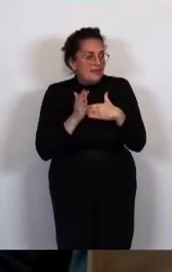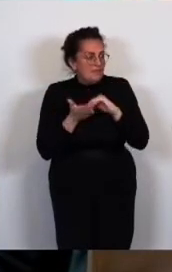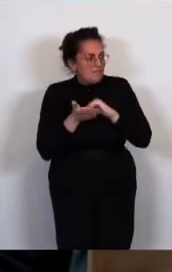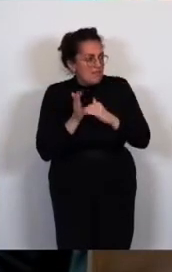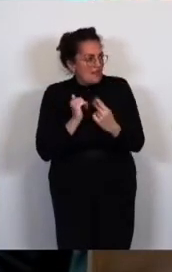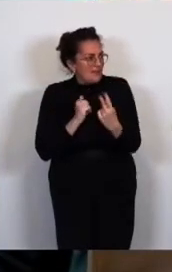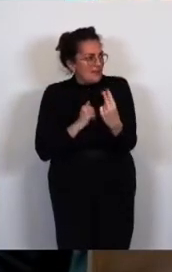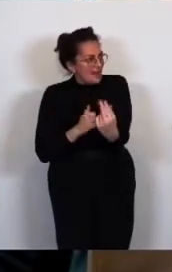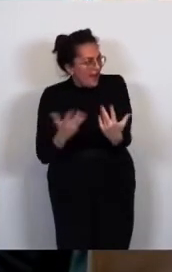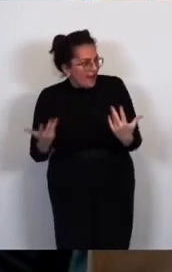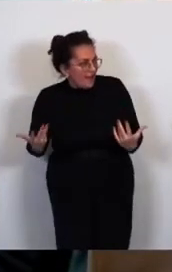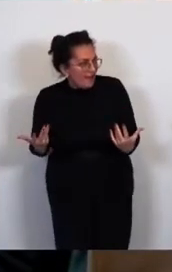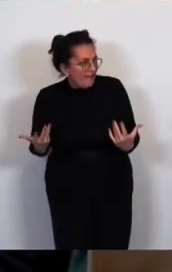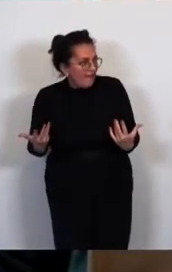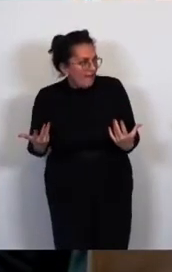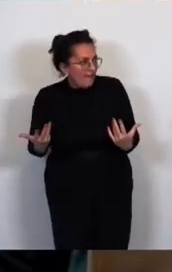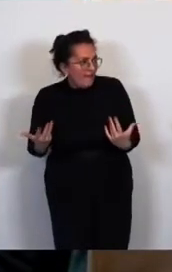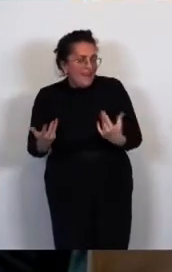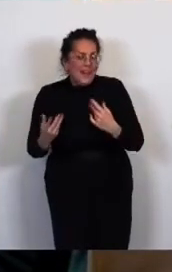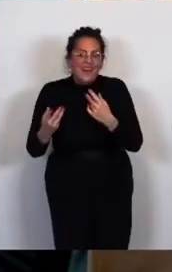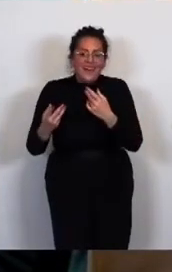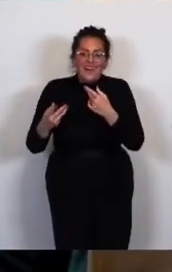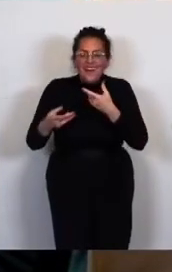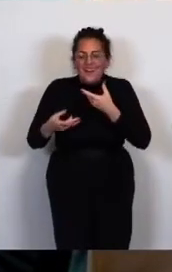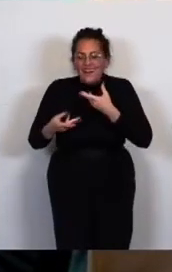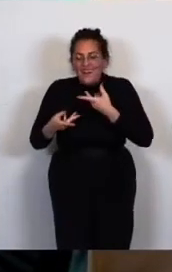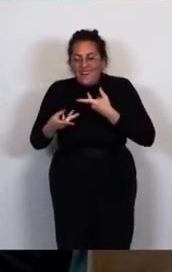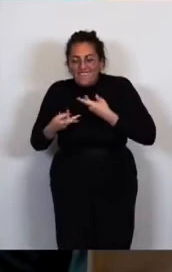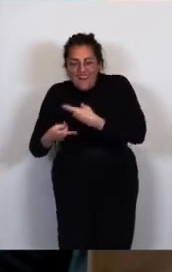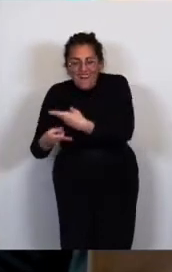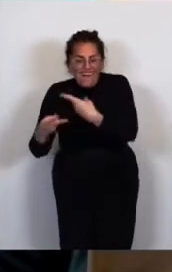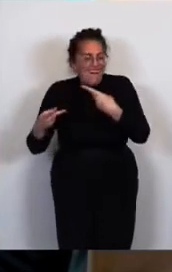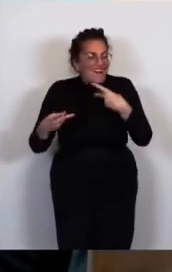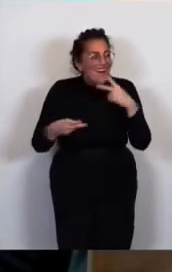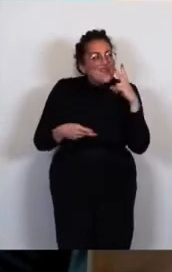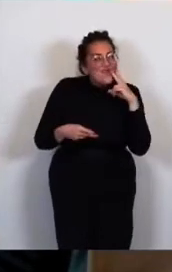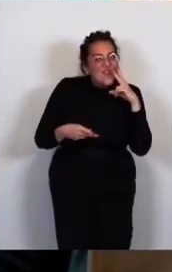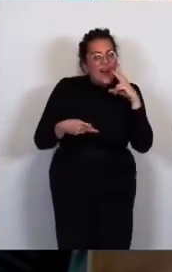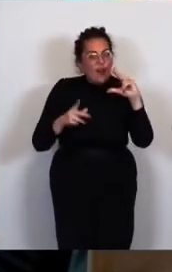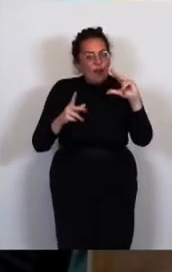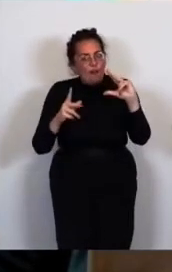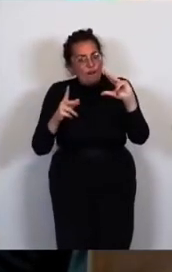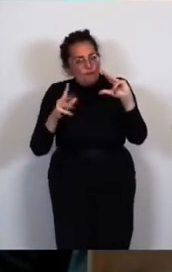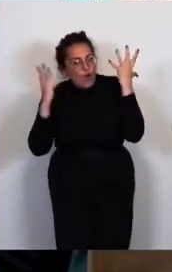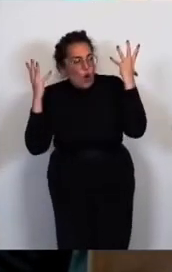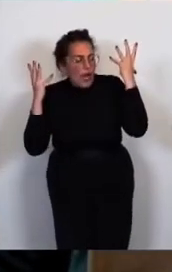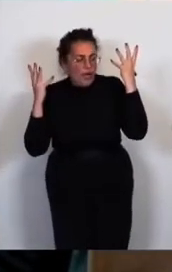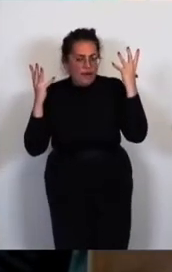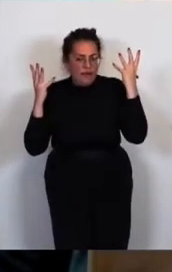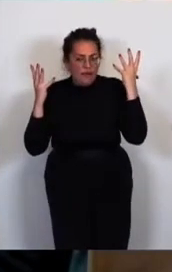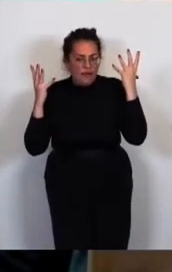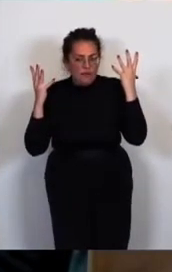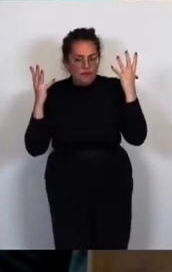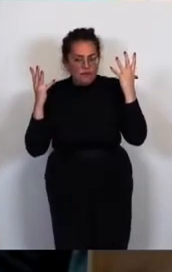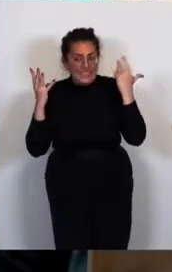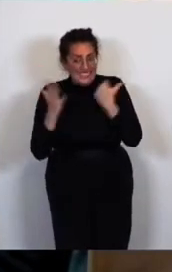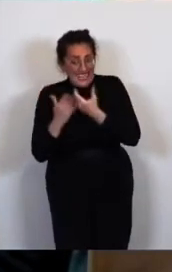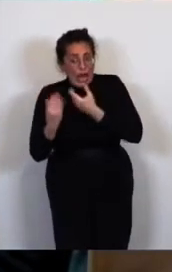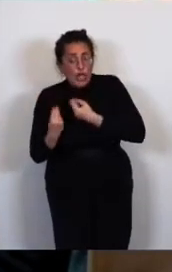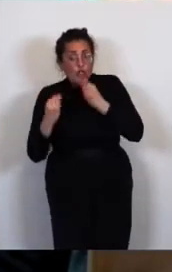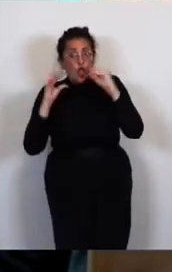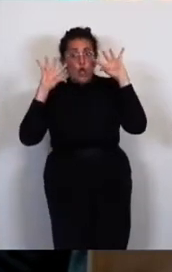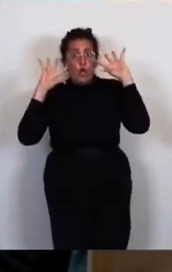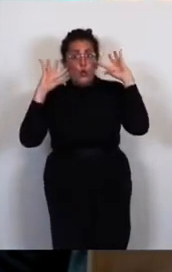Natura 2000 et notamment 2 870 hectares de forêts qui sont nos meilleurs alliés pour lutter contre le dérèglement